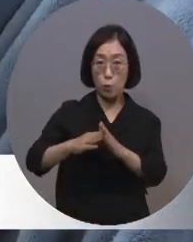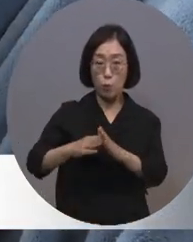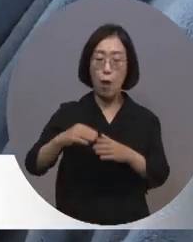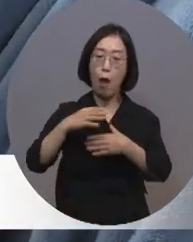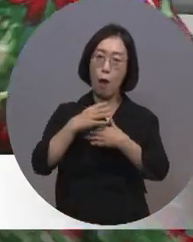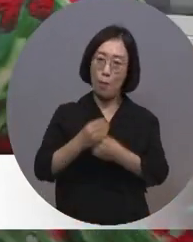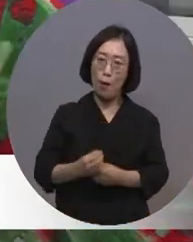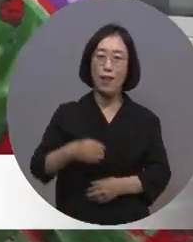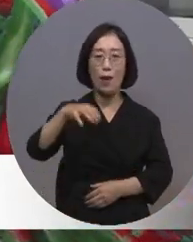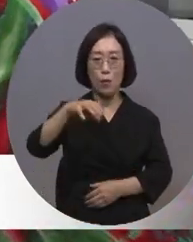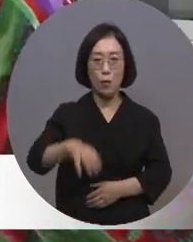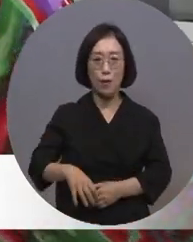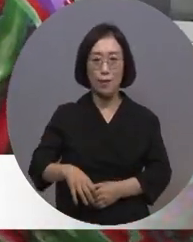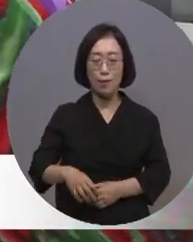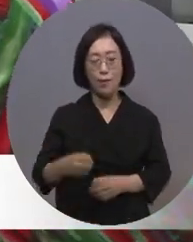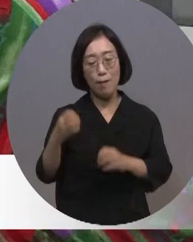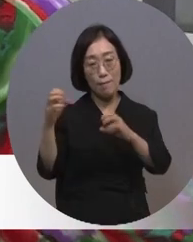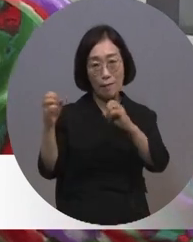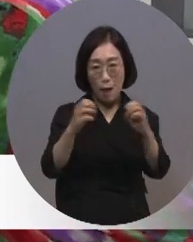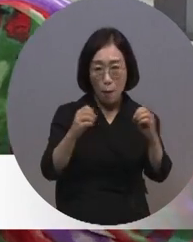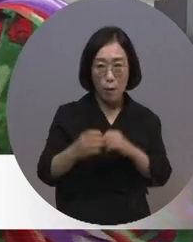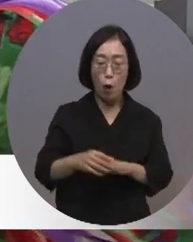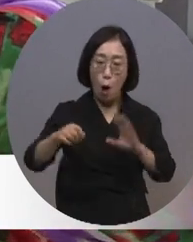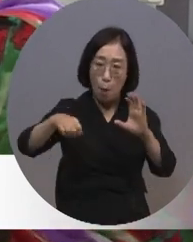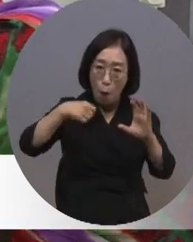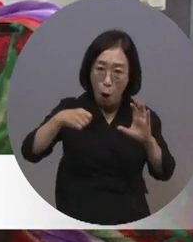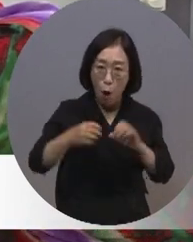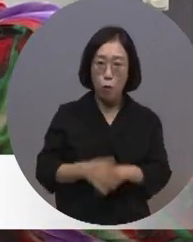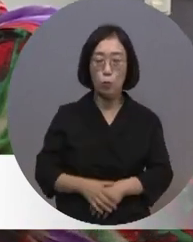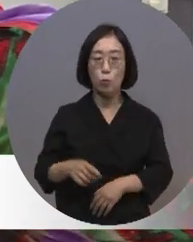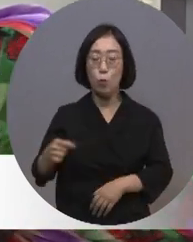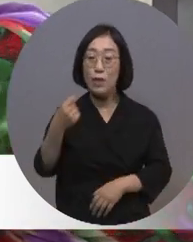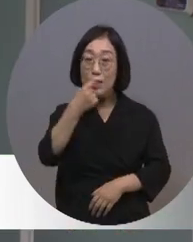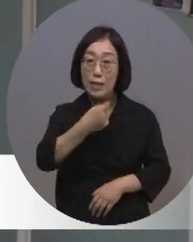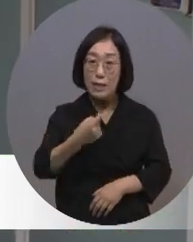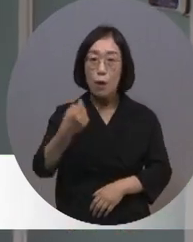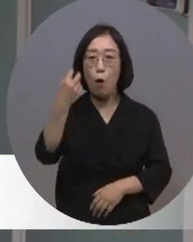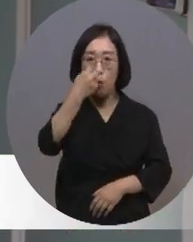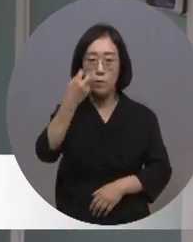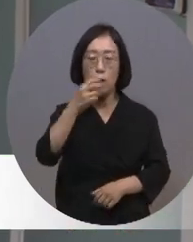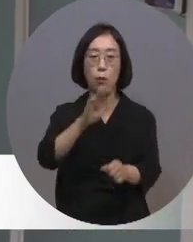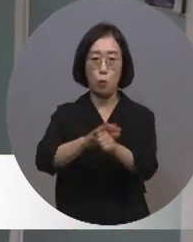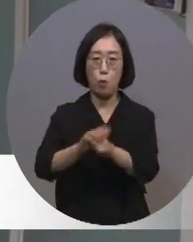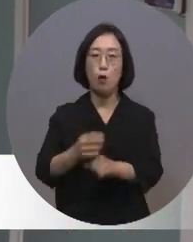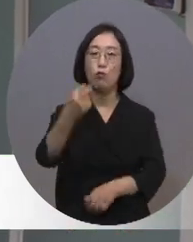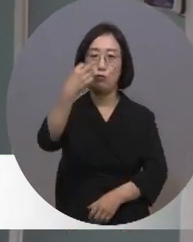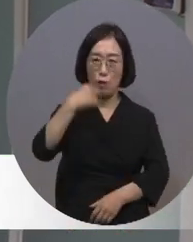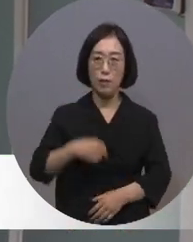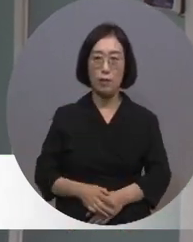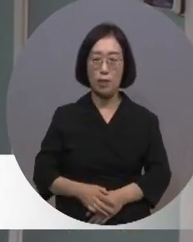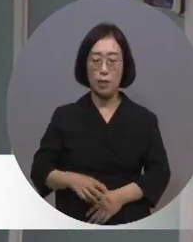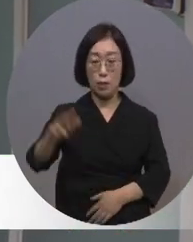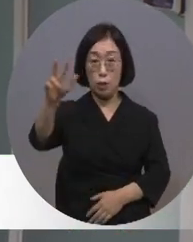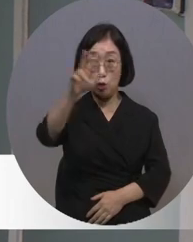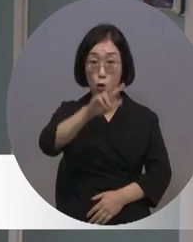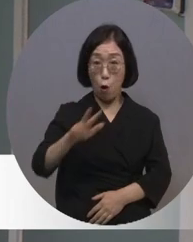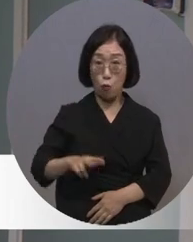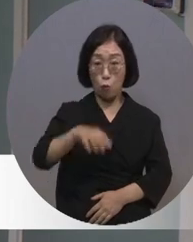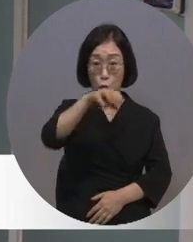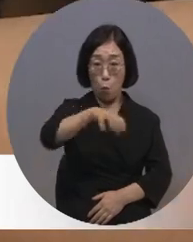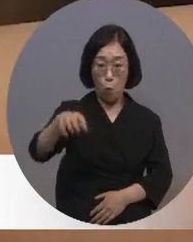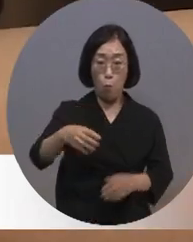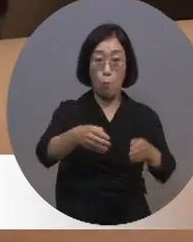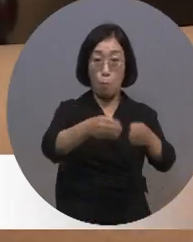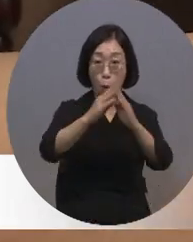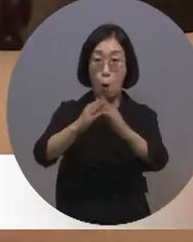소통하고 구간 관리와 식사 관리에 통합적인 지원을 받습니다 전국적으로 더 많은 치매 동행 카페가